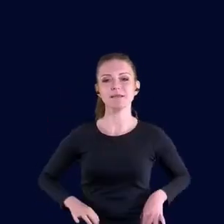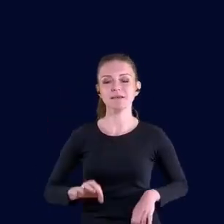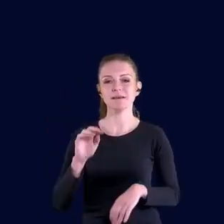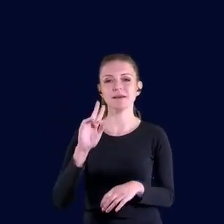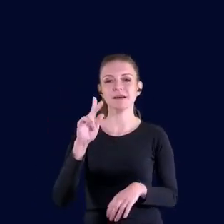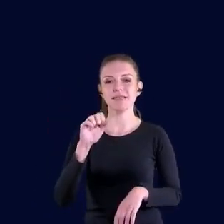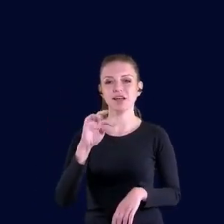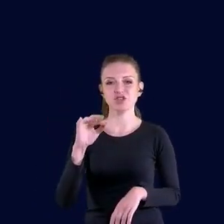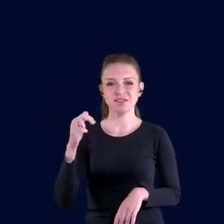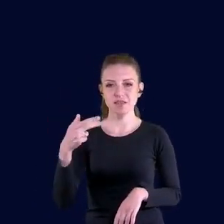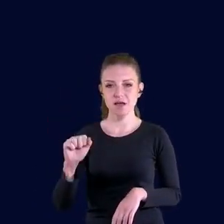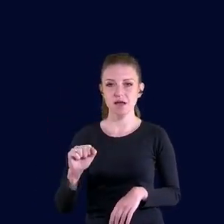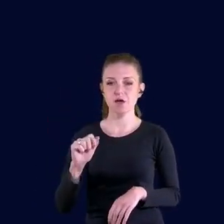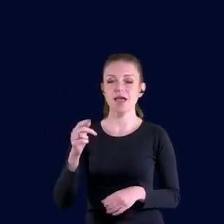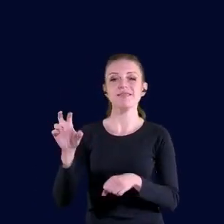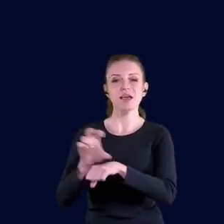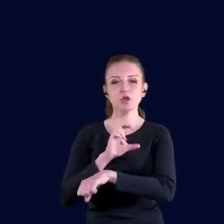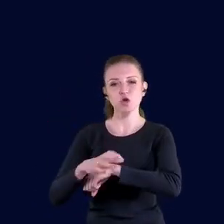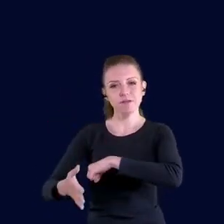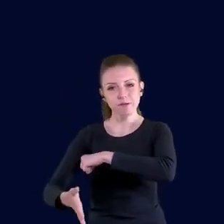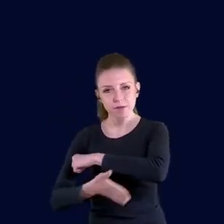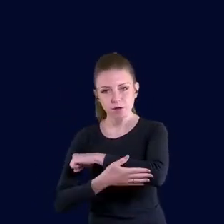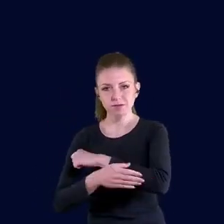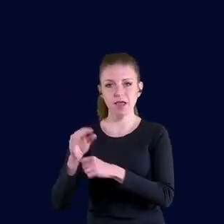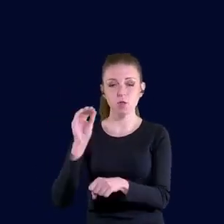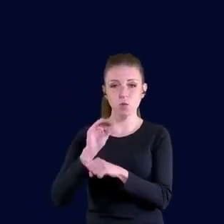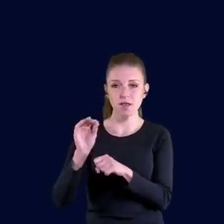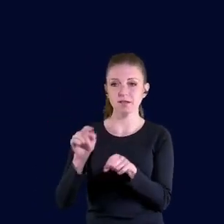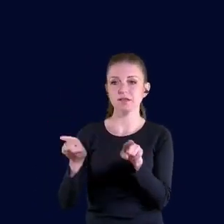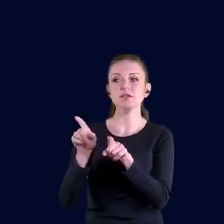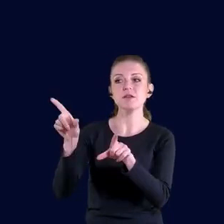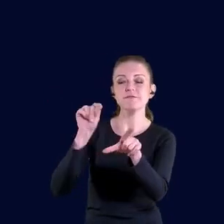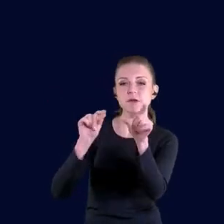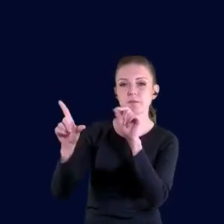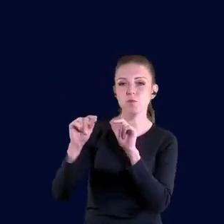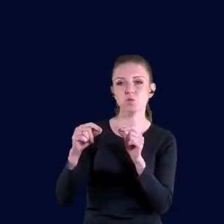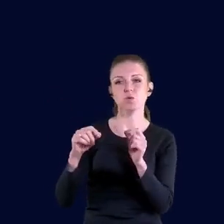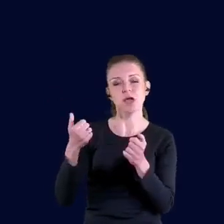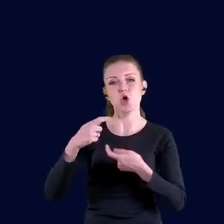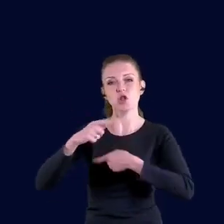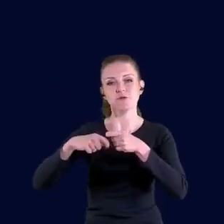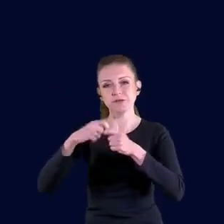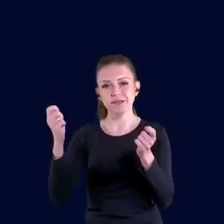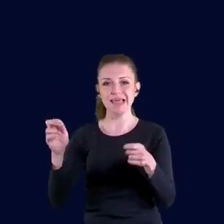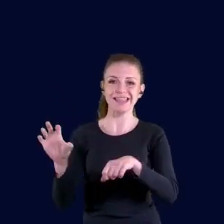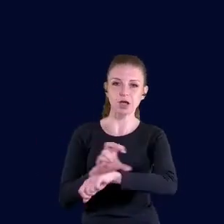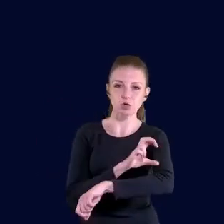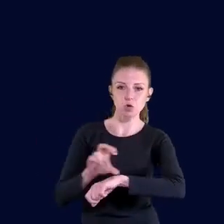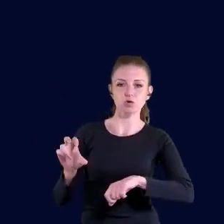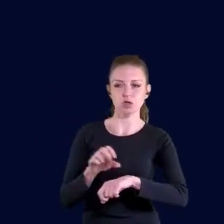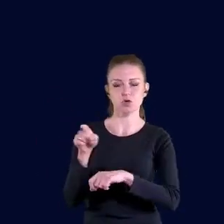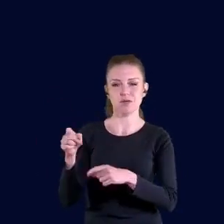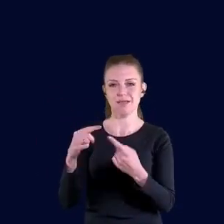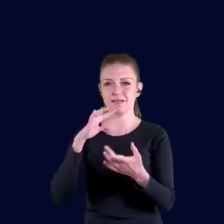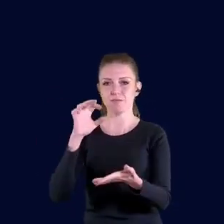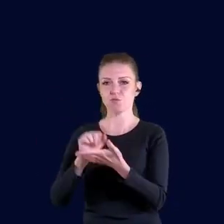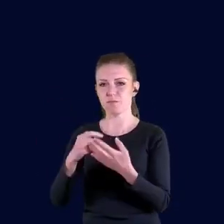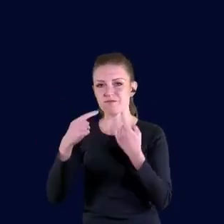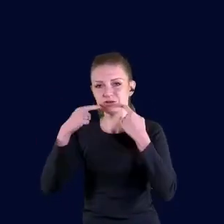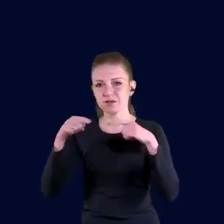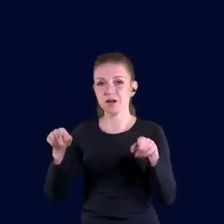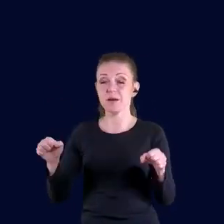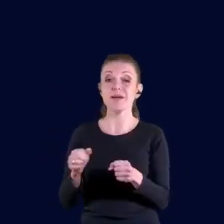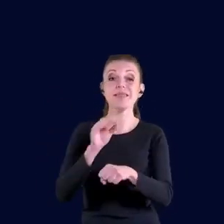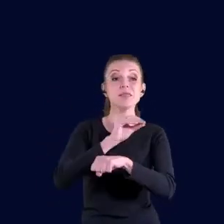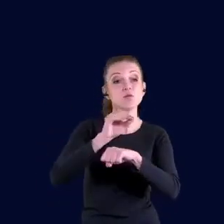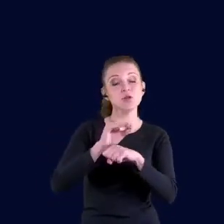technologii wspierających w edukacji zajmuję się doborem i wdrażaniem rozwiązań technologicznych umożliwiających nauczanie